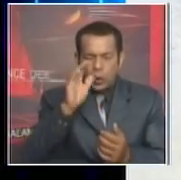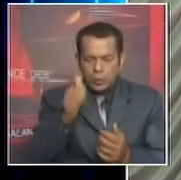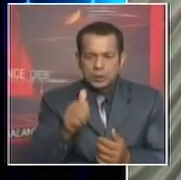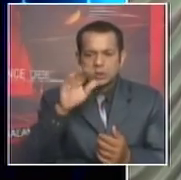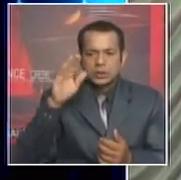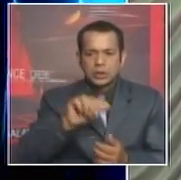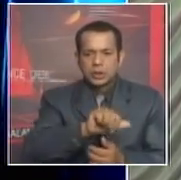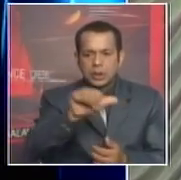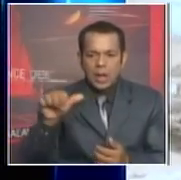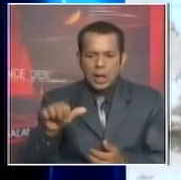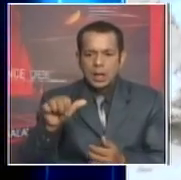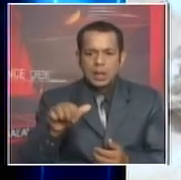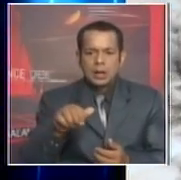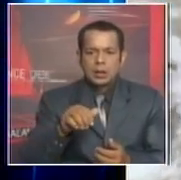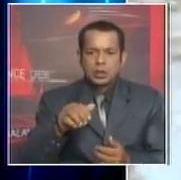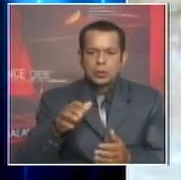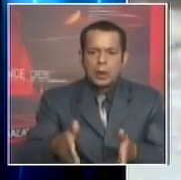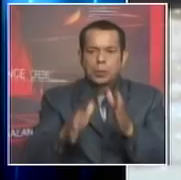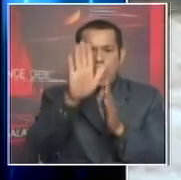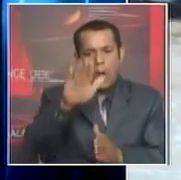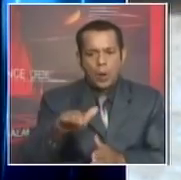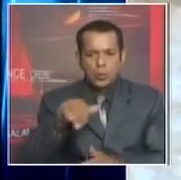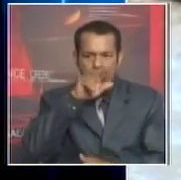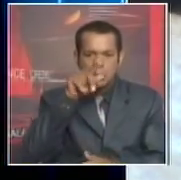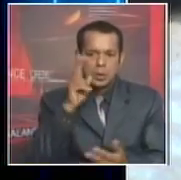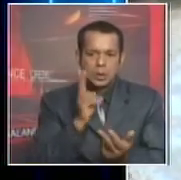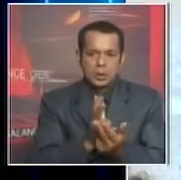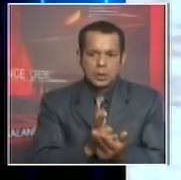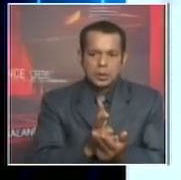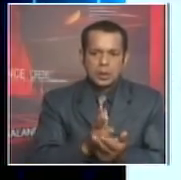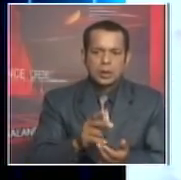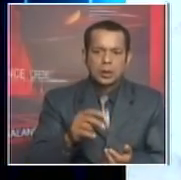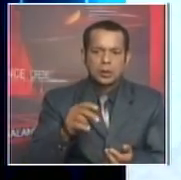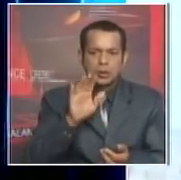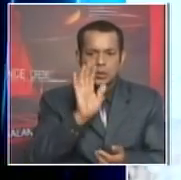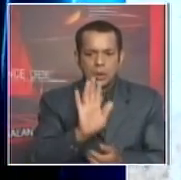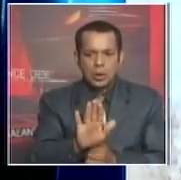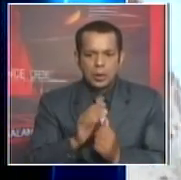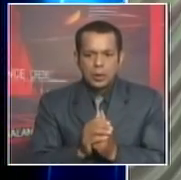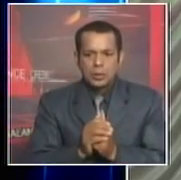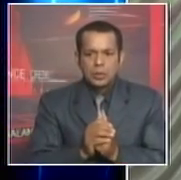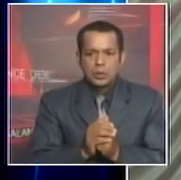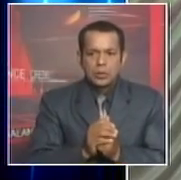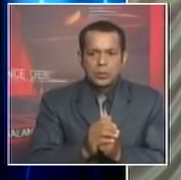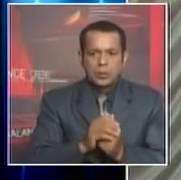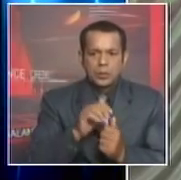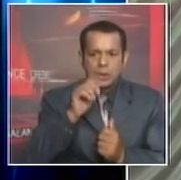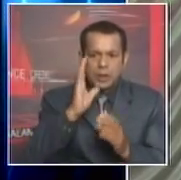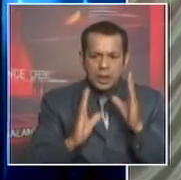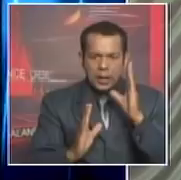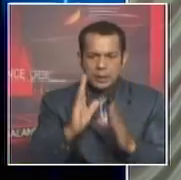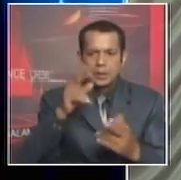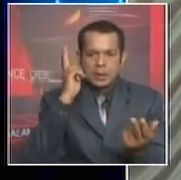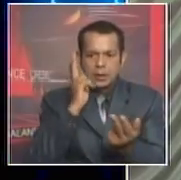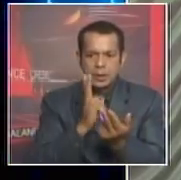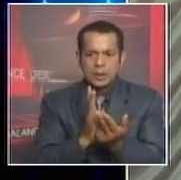उत्रने र सडकको प्रतिनिधित्व आफूले गर्ने बताए। अब यो सन्दर्भमा पनि मैले केही आश्वासन पाएको छु, यदि त्यो